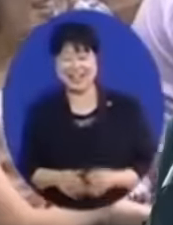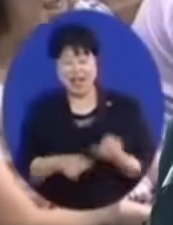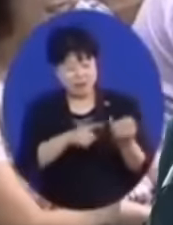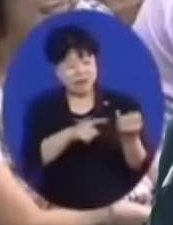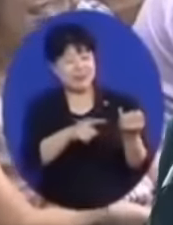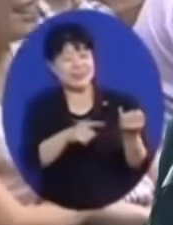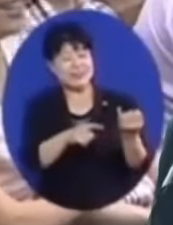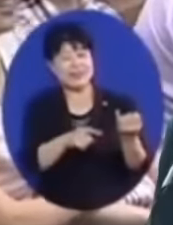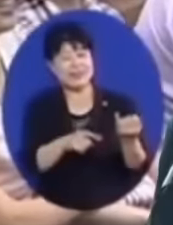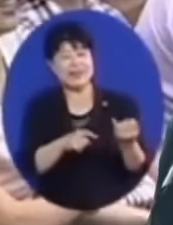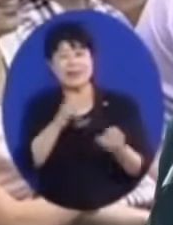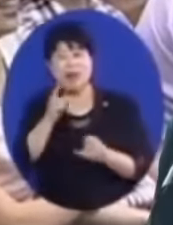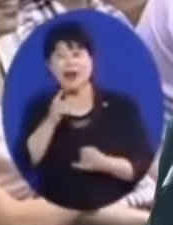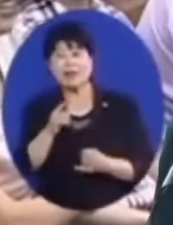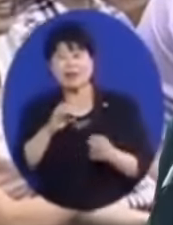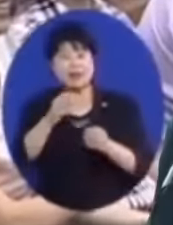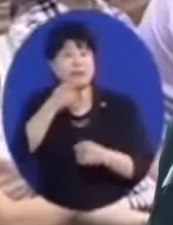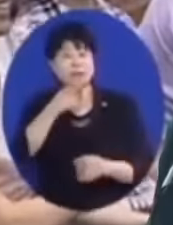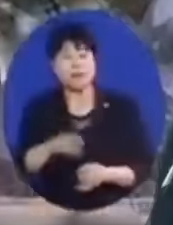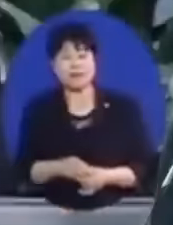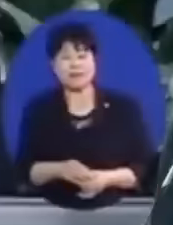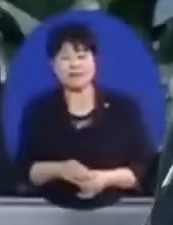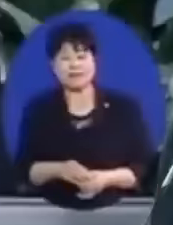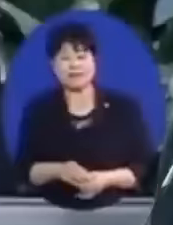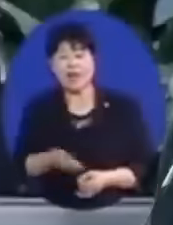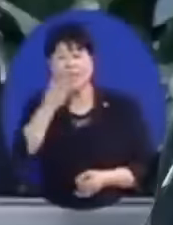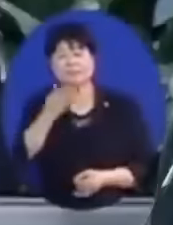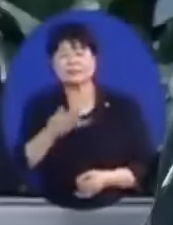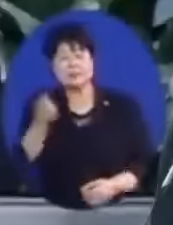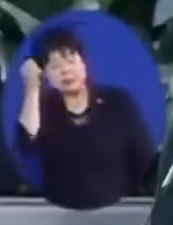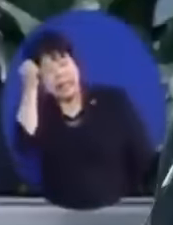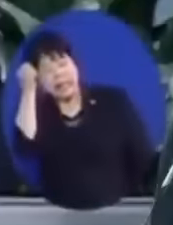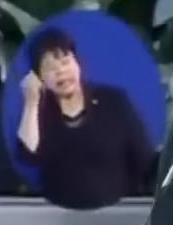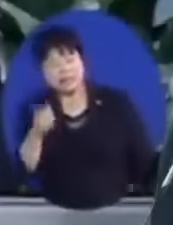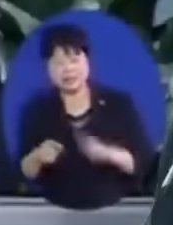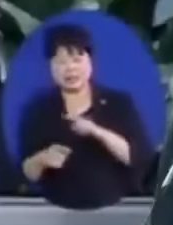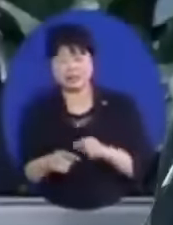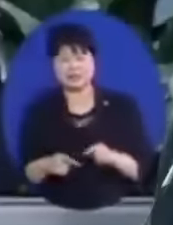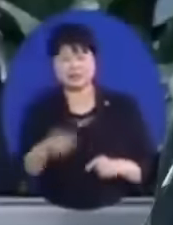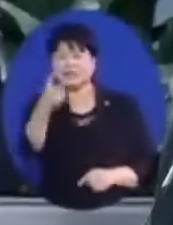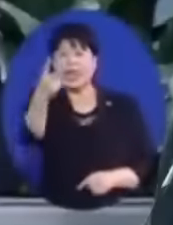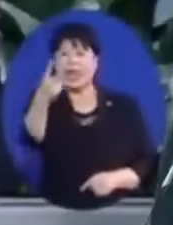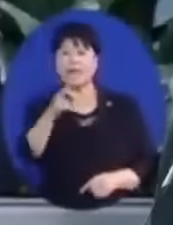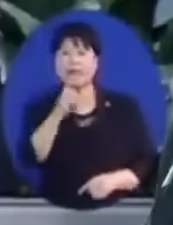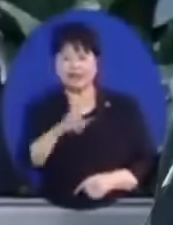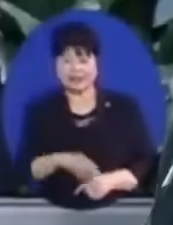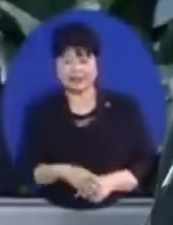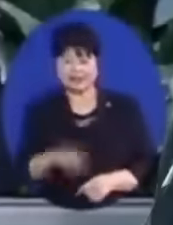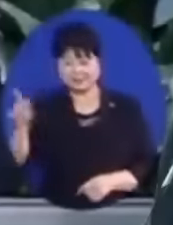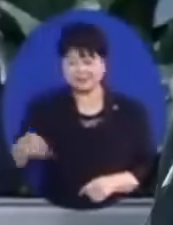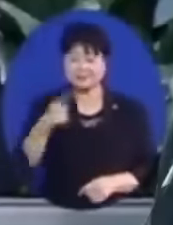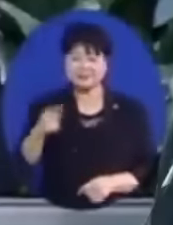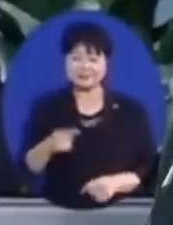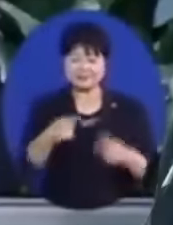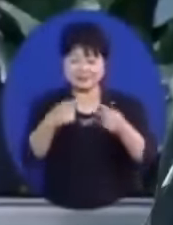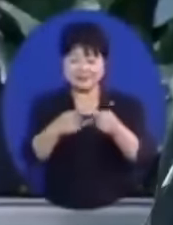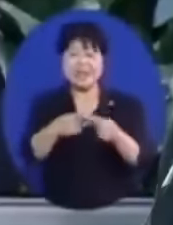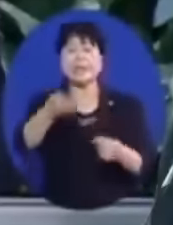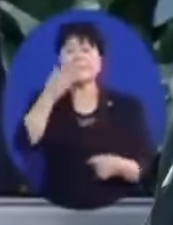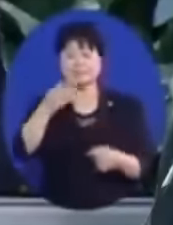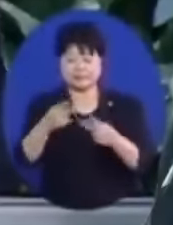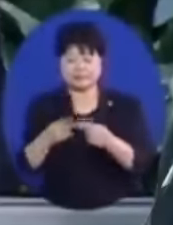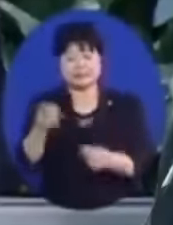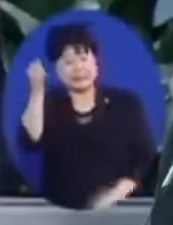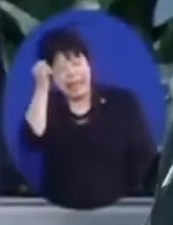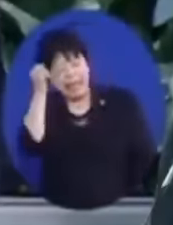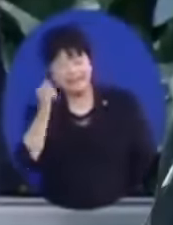부인이 무슨 말을 해도 대꾸하지 않습니다. 밥 주어 자자가 꼭 그분이 하루 하는 말입니다.